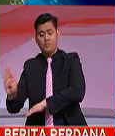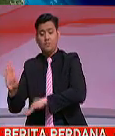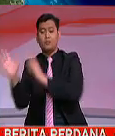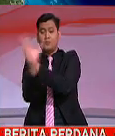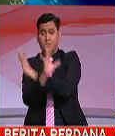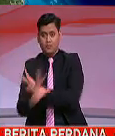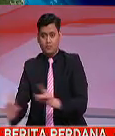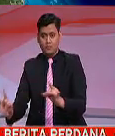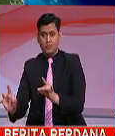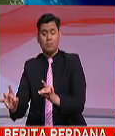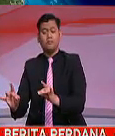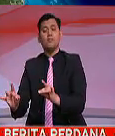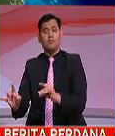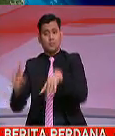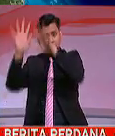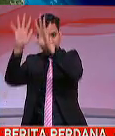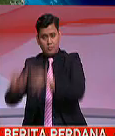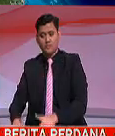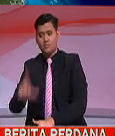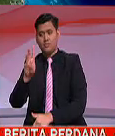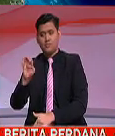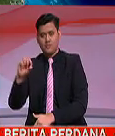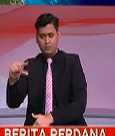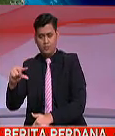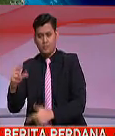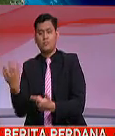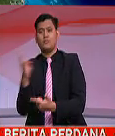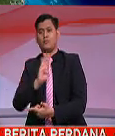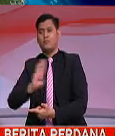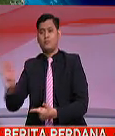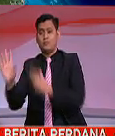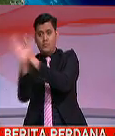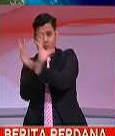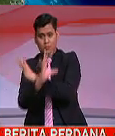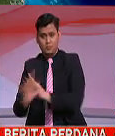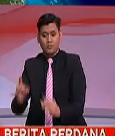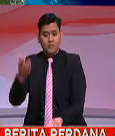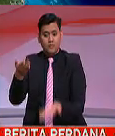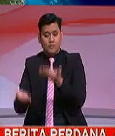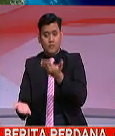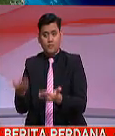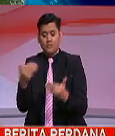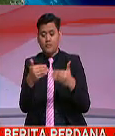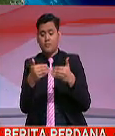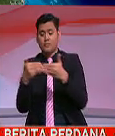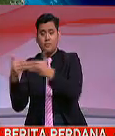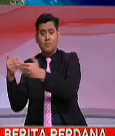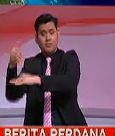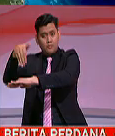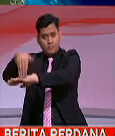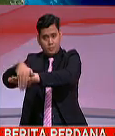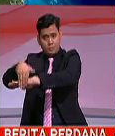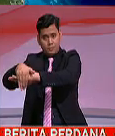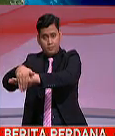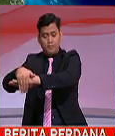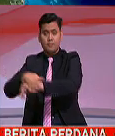pula hujan lebih tertumpu di bahagian Limbang dan juga barat negeri Sarawak. Keadaan ini dijangkakan akan berlanjutan sehingga kelewat